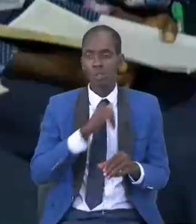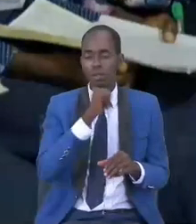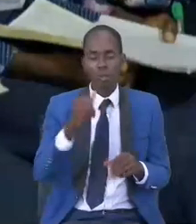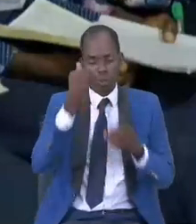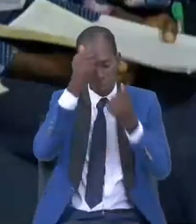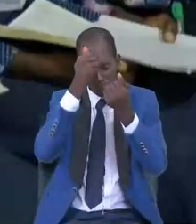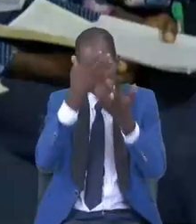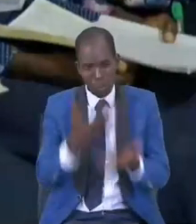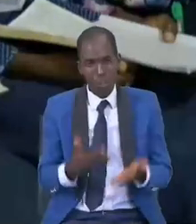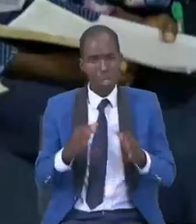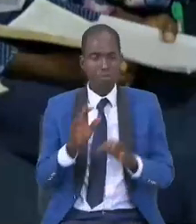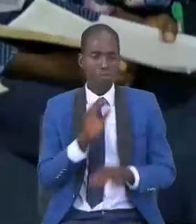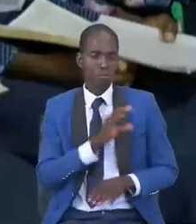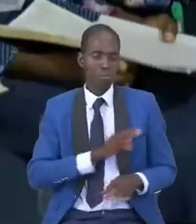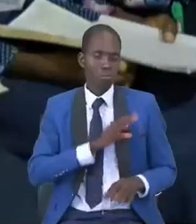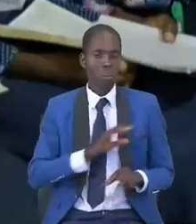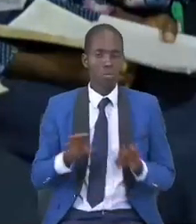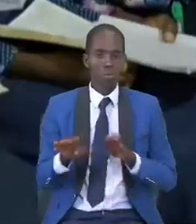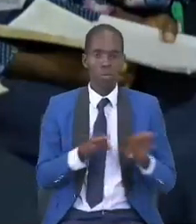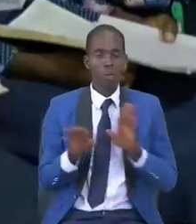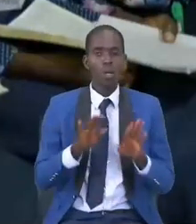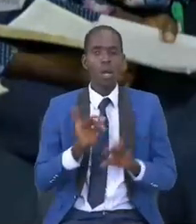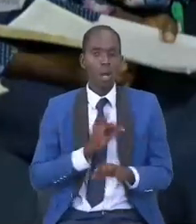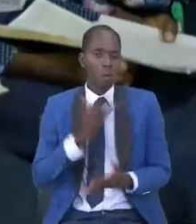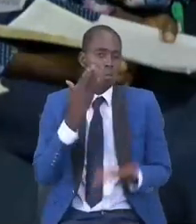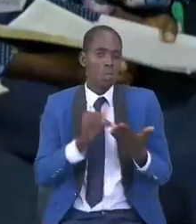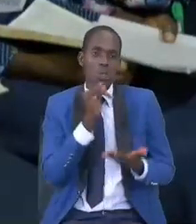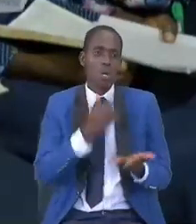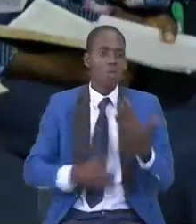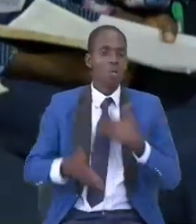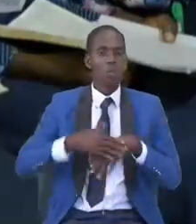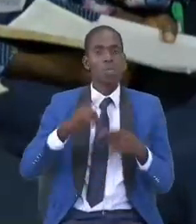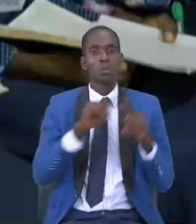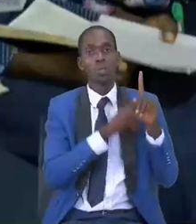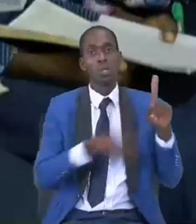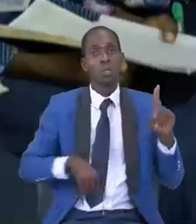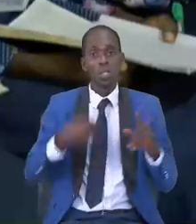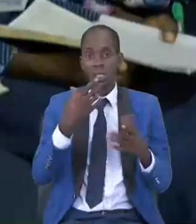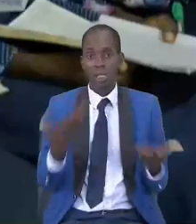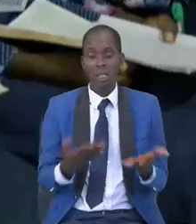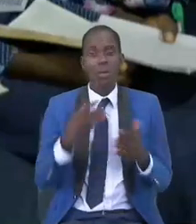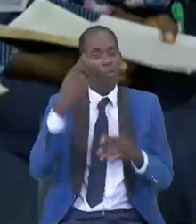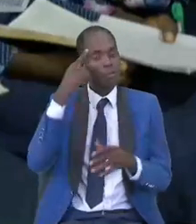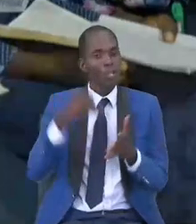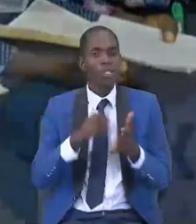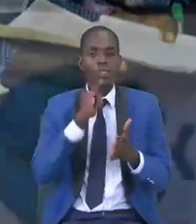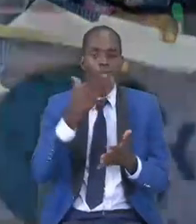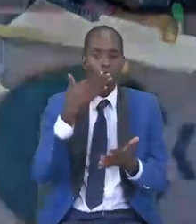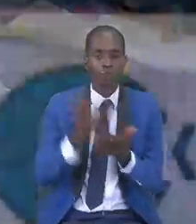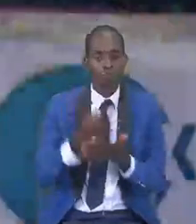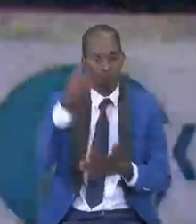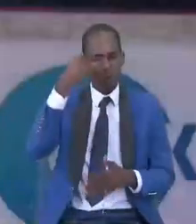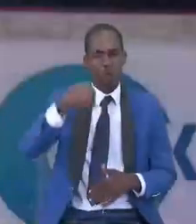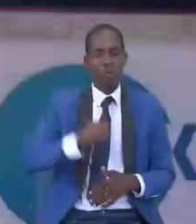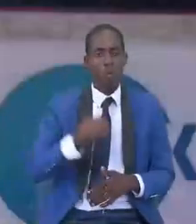pas revenir au Seigneur et dire, il m'est bon. Il est bon pour mon âme. Il est bon pour mon